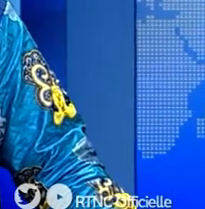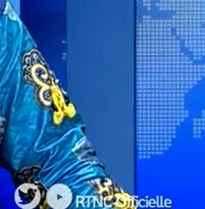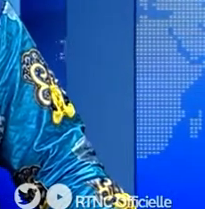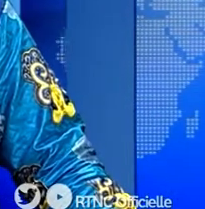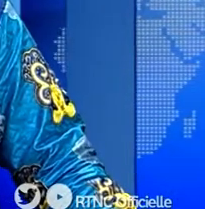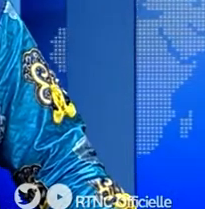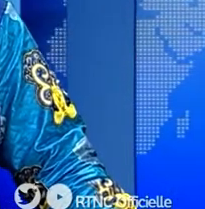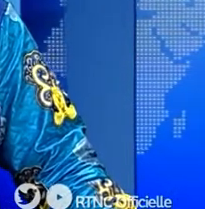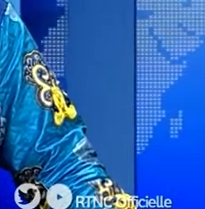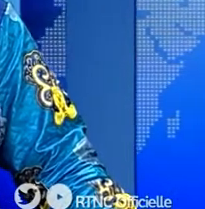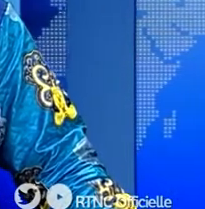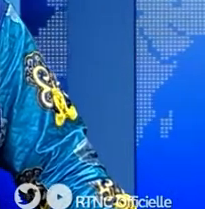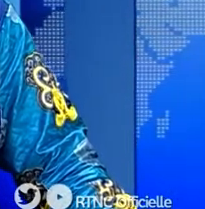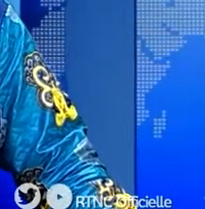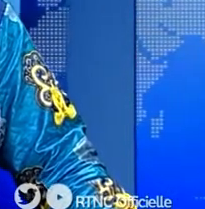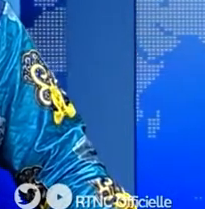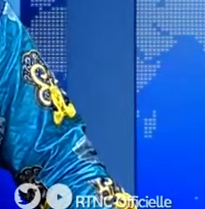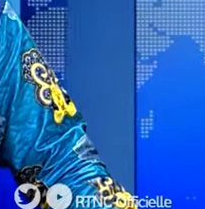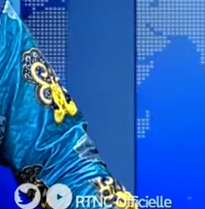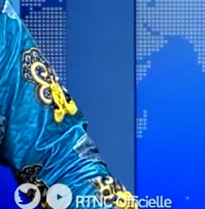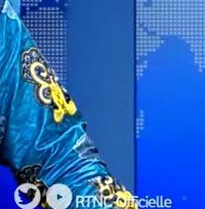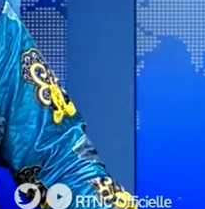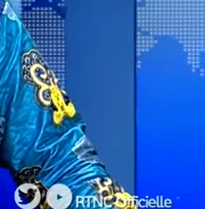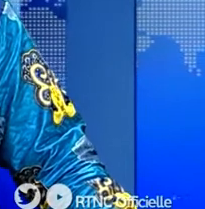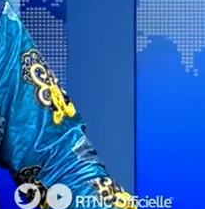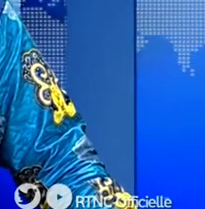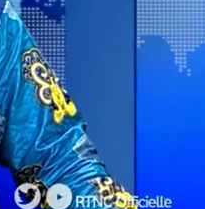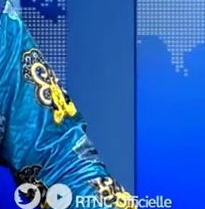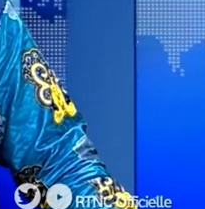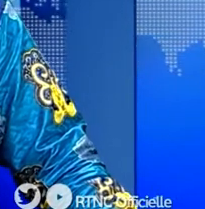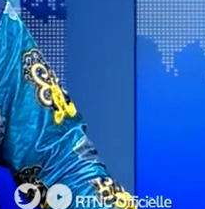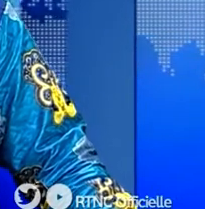nation. Je pense qu'on doit vivre ensemble,